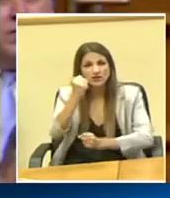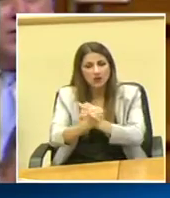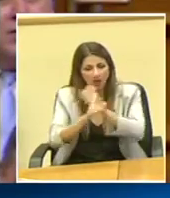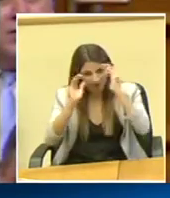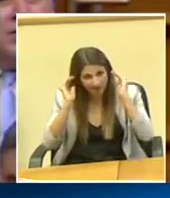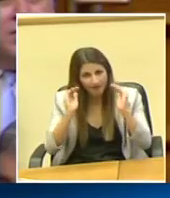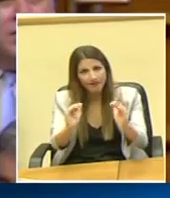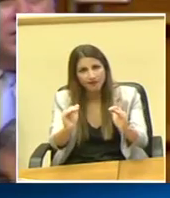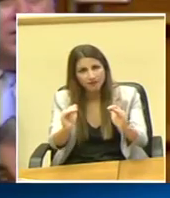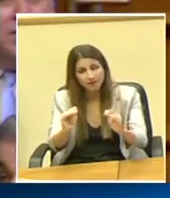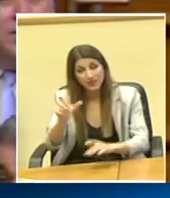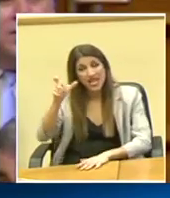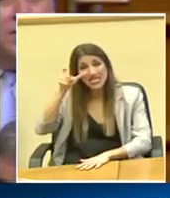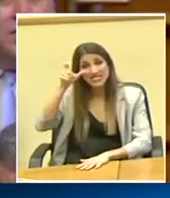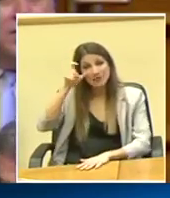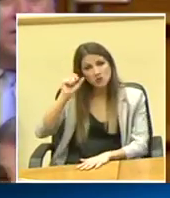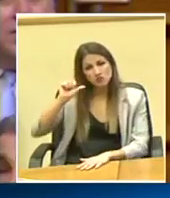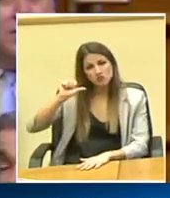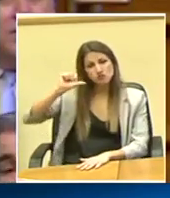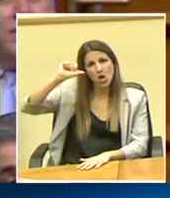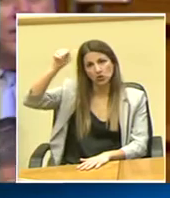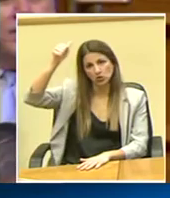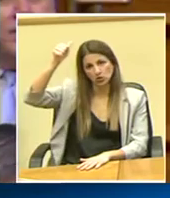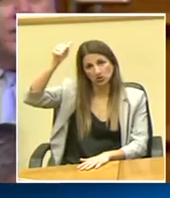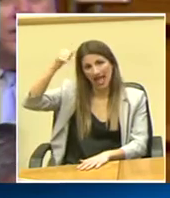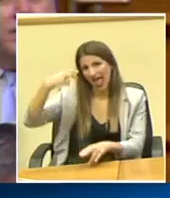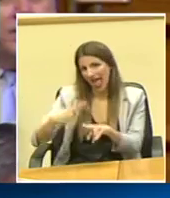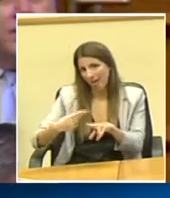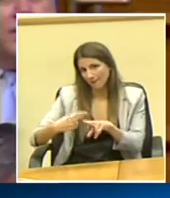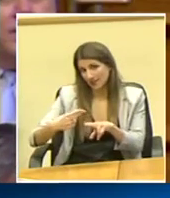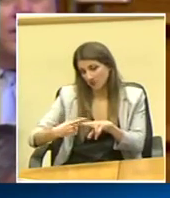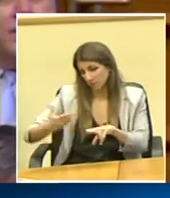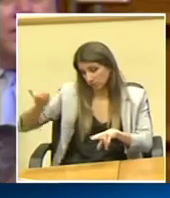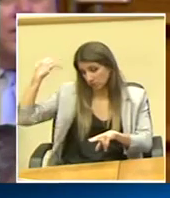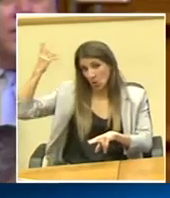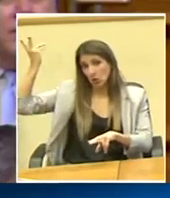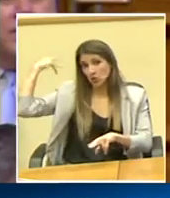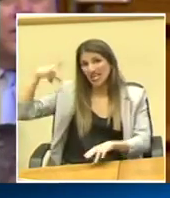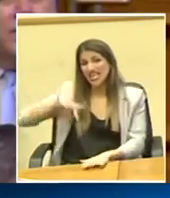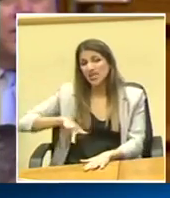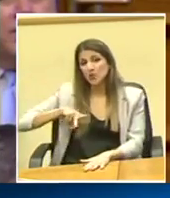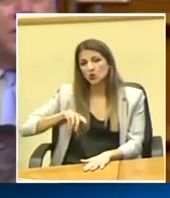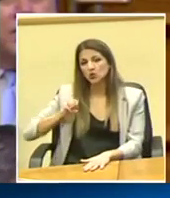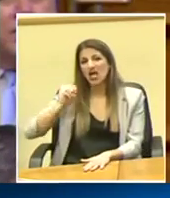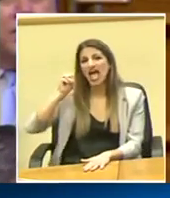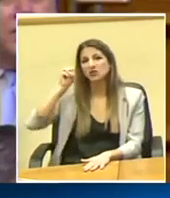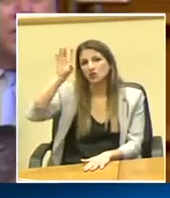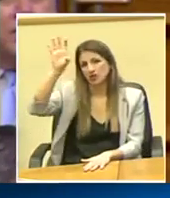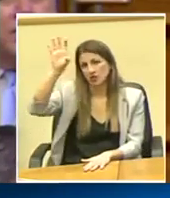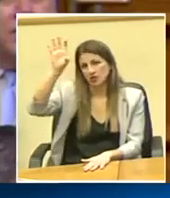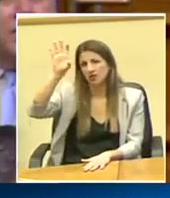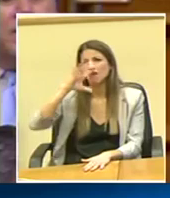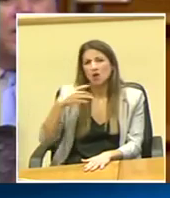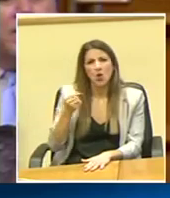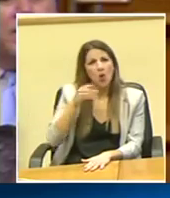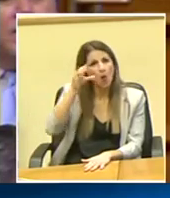Αν και ήταν ο πρώτος, ο οποίος επισήμως, ως Υπουργός των Εξωτερικών, αντικαθιστώντας τότε τον Κωνσταντίνο